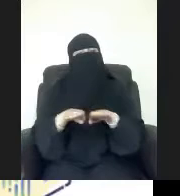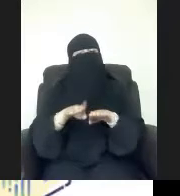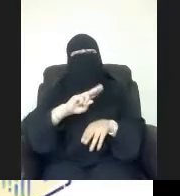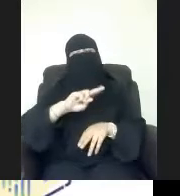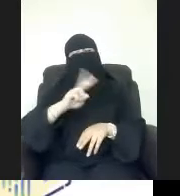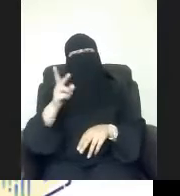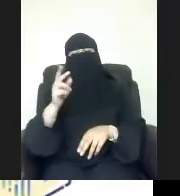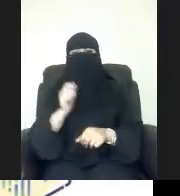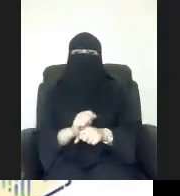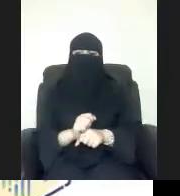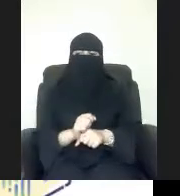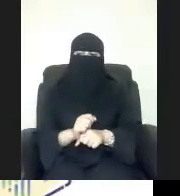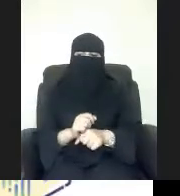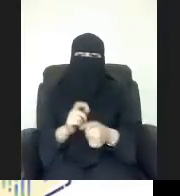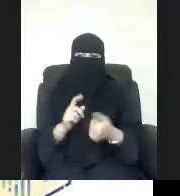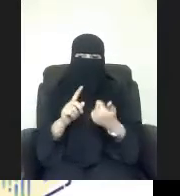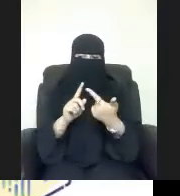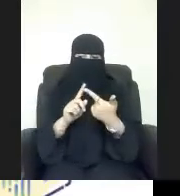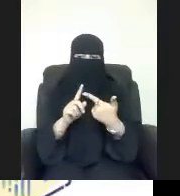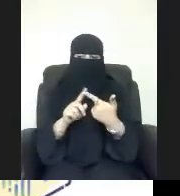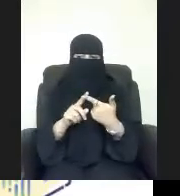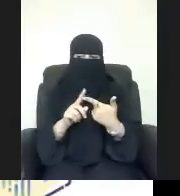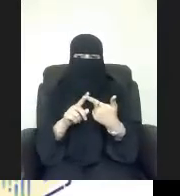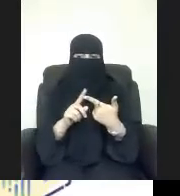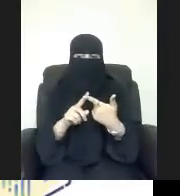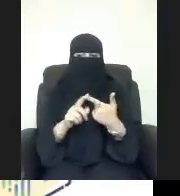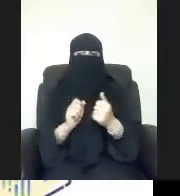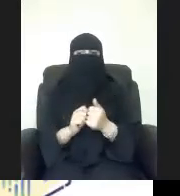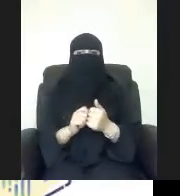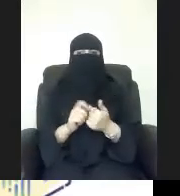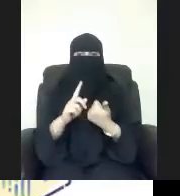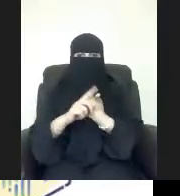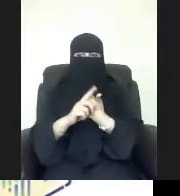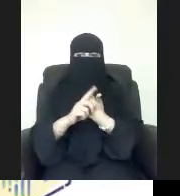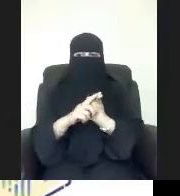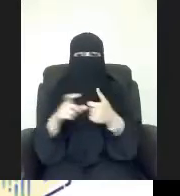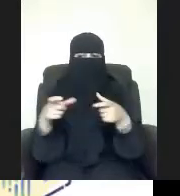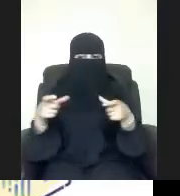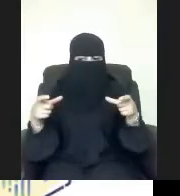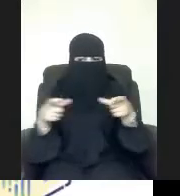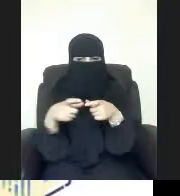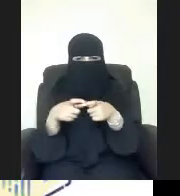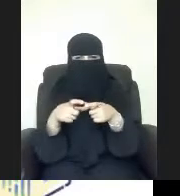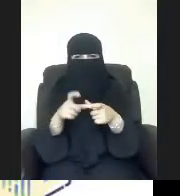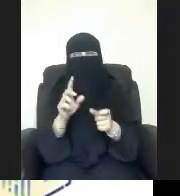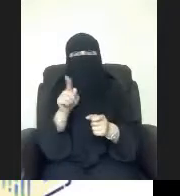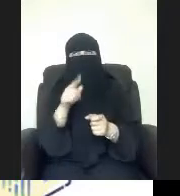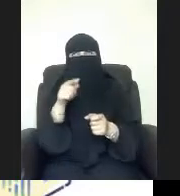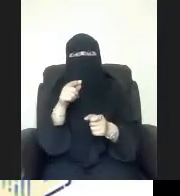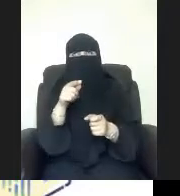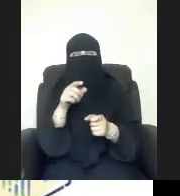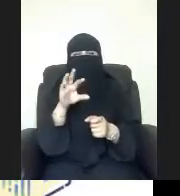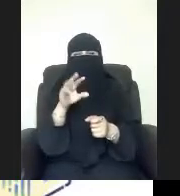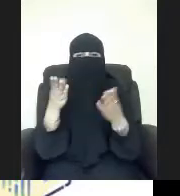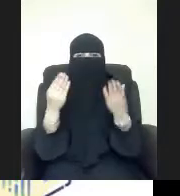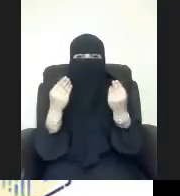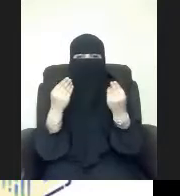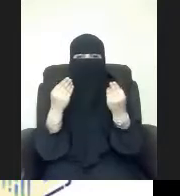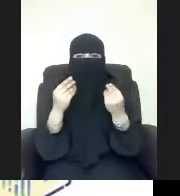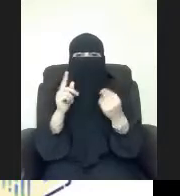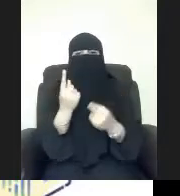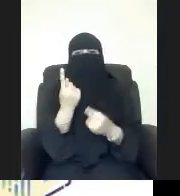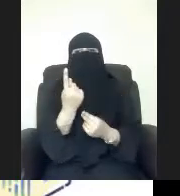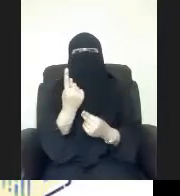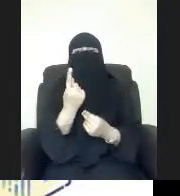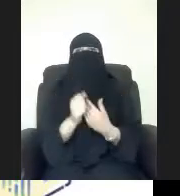والتيسير الجماعي مثل ما وضح البروف بدر قبل قليل، أستفيد أنا من التعلم المدمج أني أستطيع أن